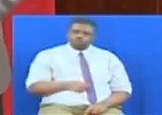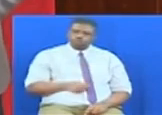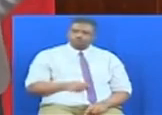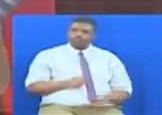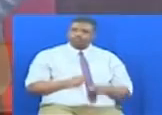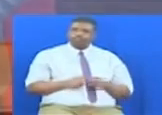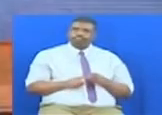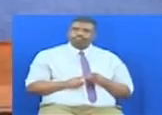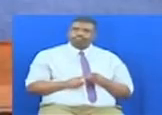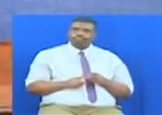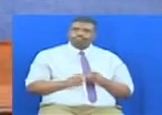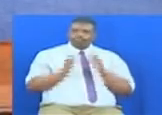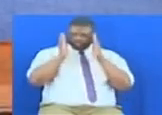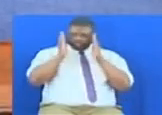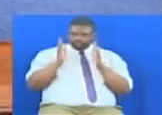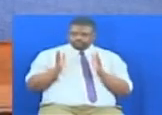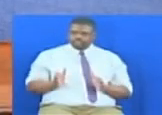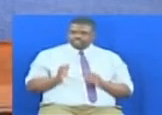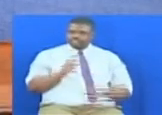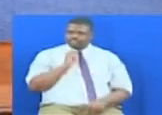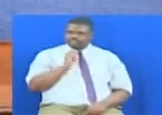Mheshimiwa Spika,